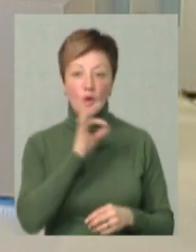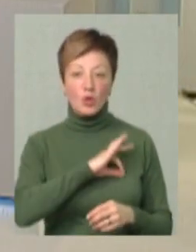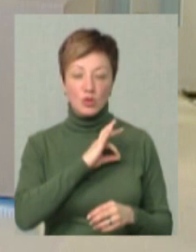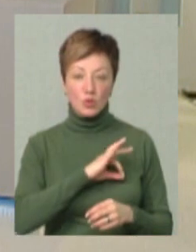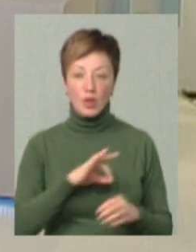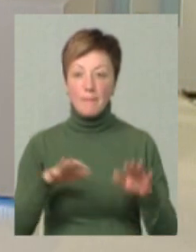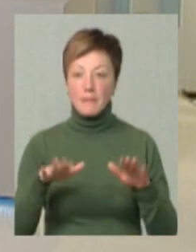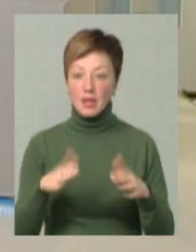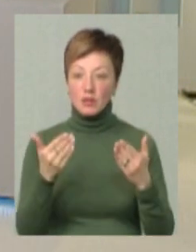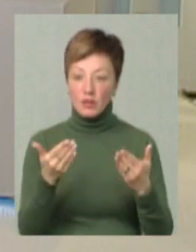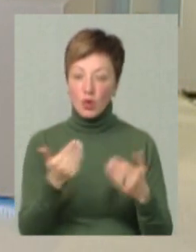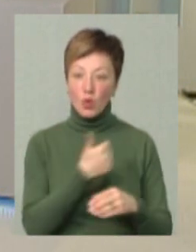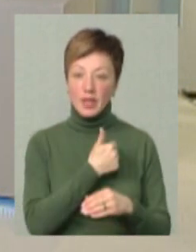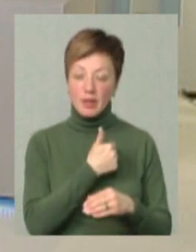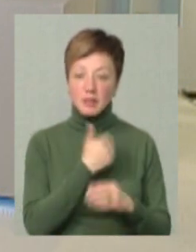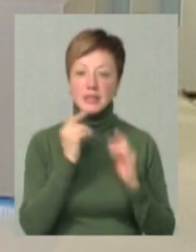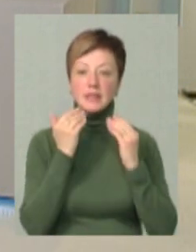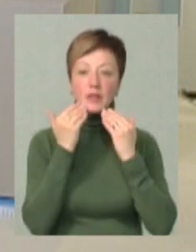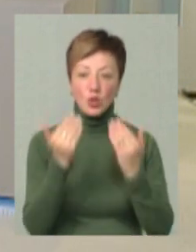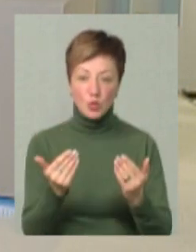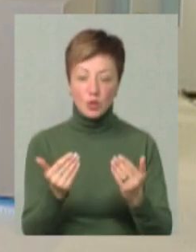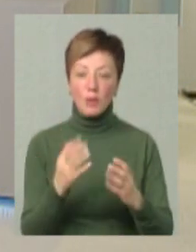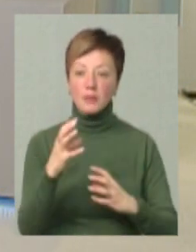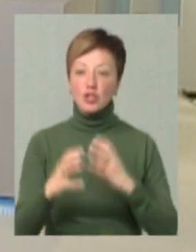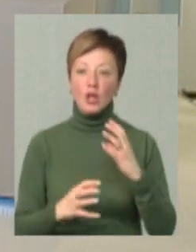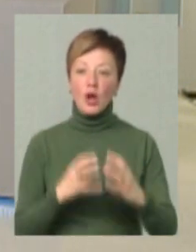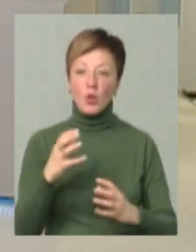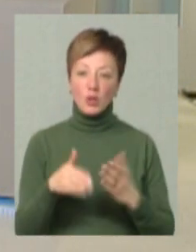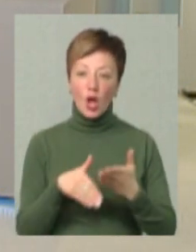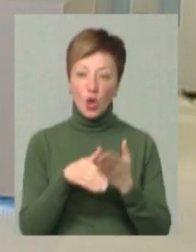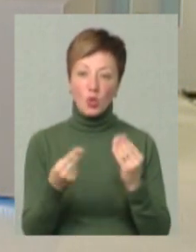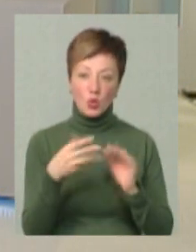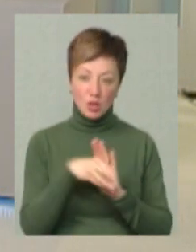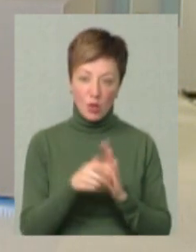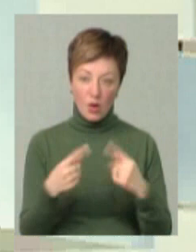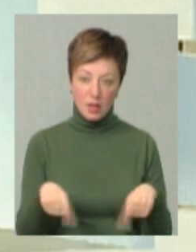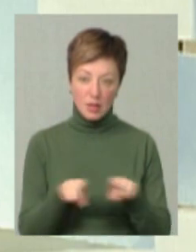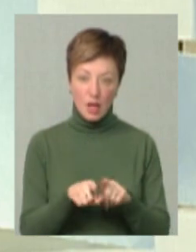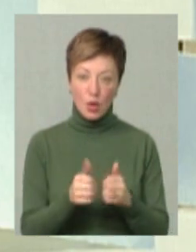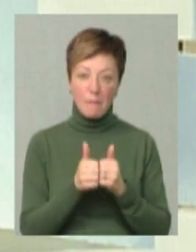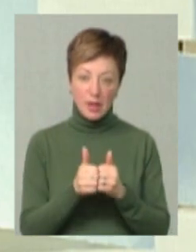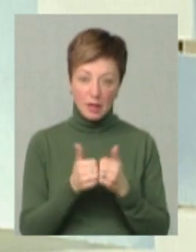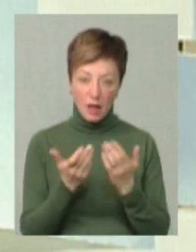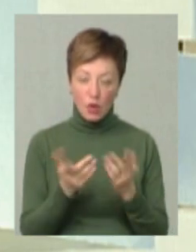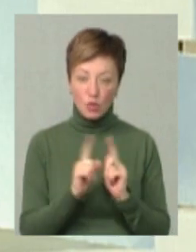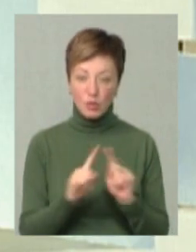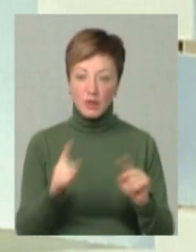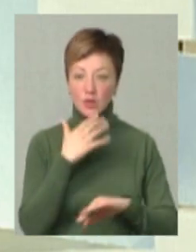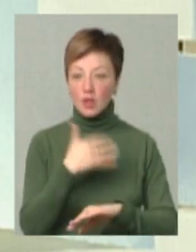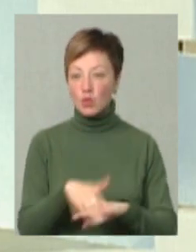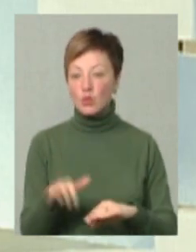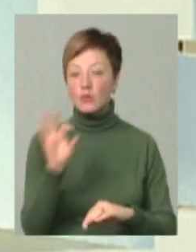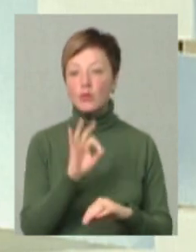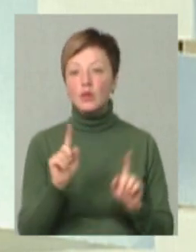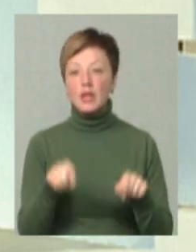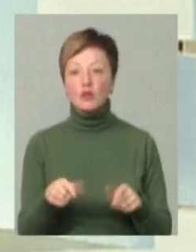користуючись майданчиком вашим, хотіли би звернутися до міжнародних донорських організацій, до партнерів, особливо за кордоном, з